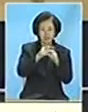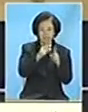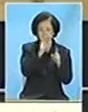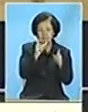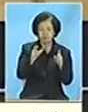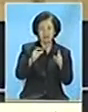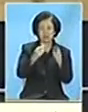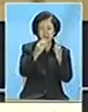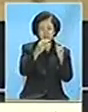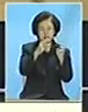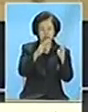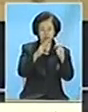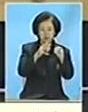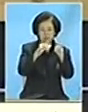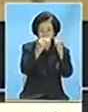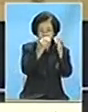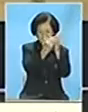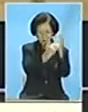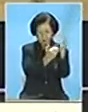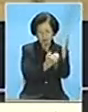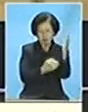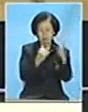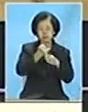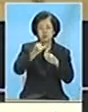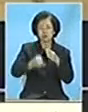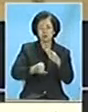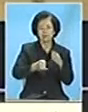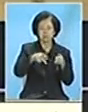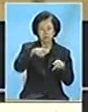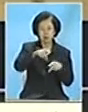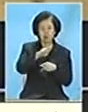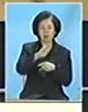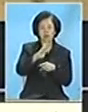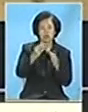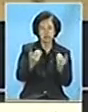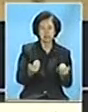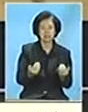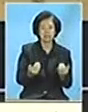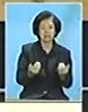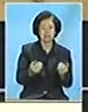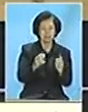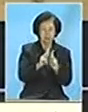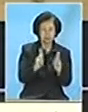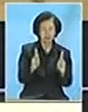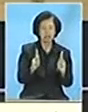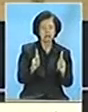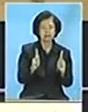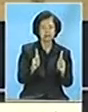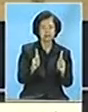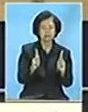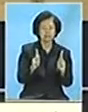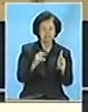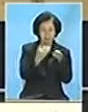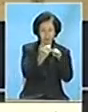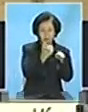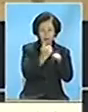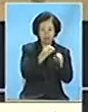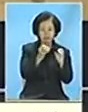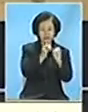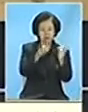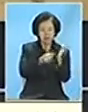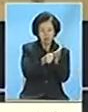ำดับมาตราไปจนจบร่างและโดยที่ร่างพระราชบัญญัติฉบับนี้คณะกรรมการการคมนาคมไม่มีการแ